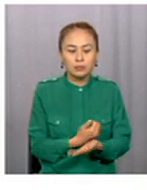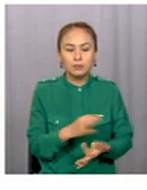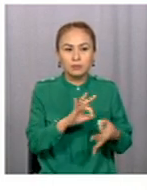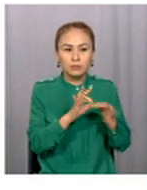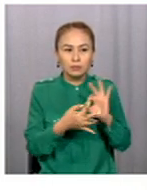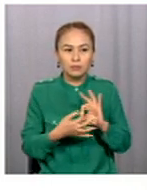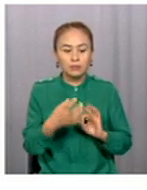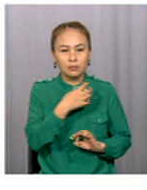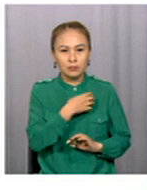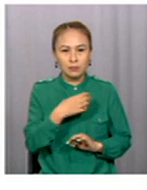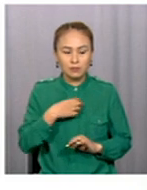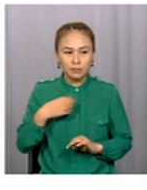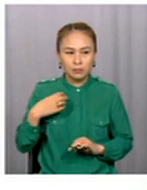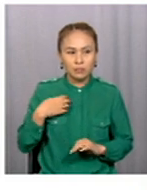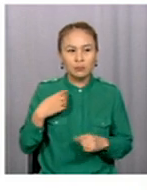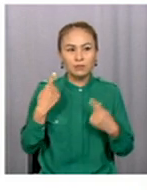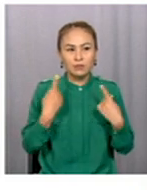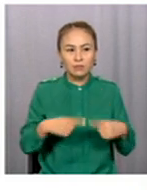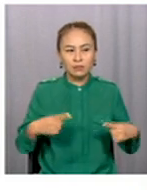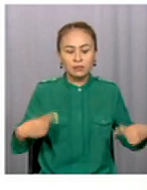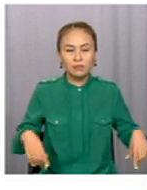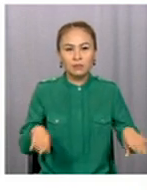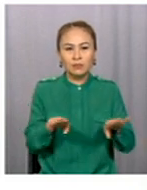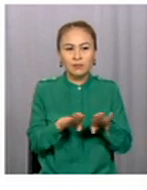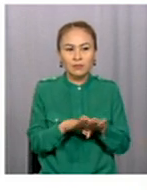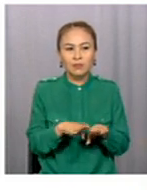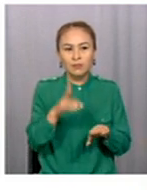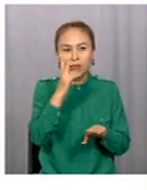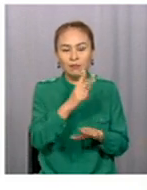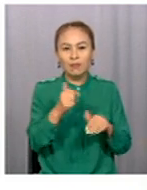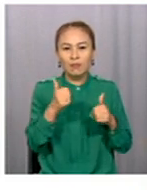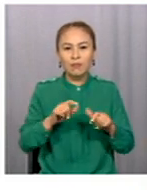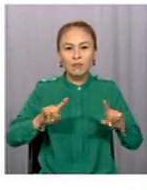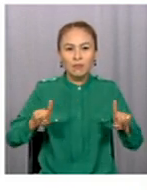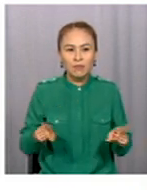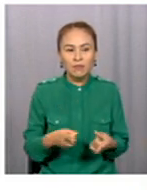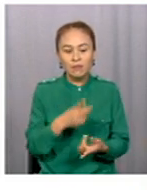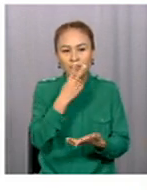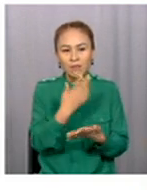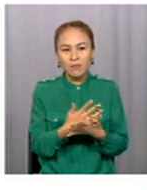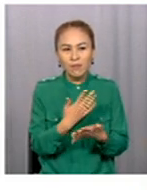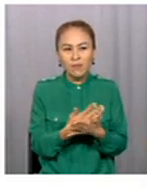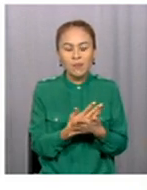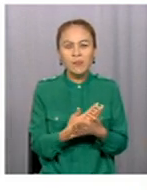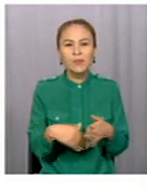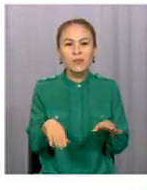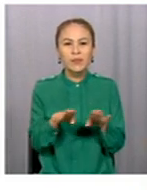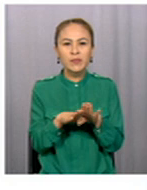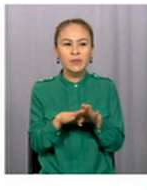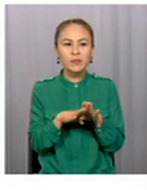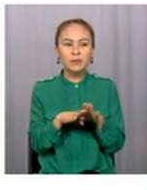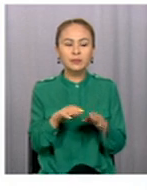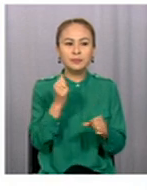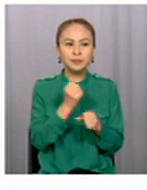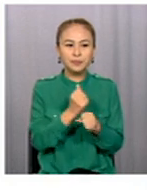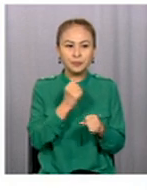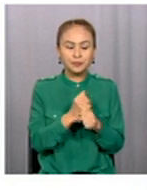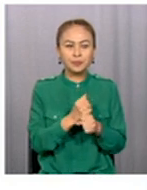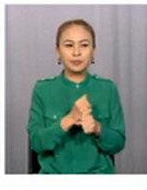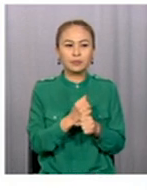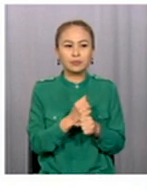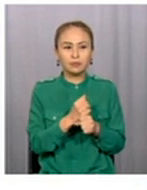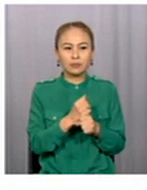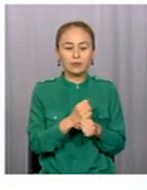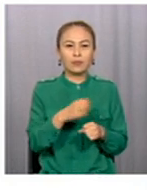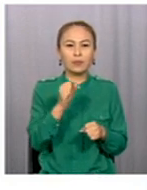бұйымдар сарматтарда зергерлік өнердің жақсы дамығандығын көрсетеді. Ал темірден жасалған қару-жарақтар,